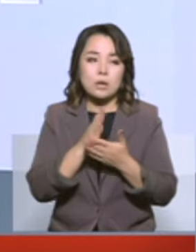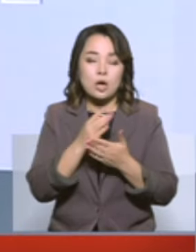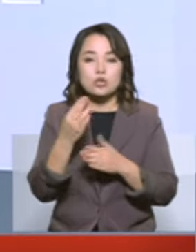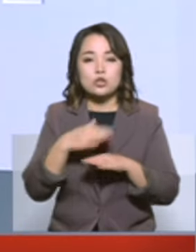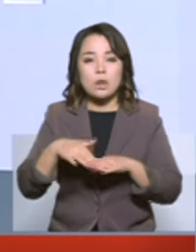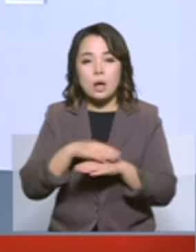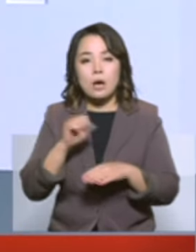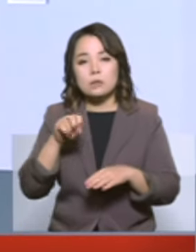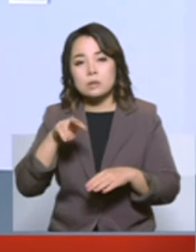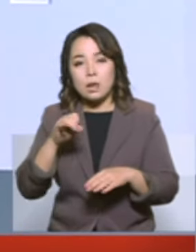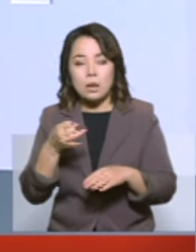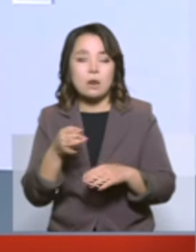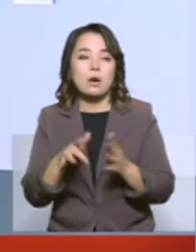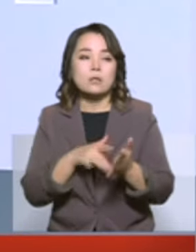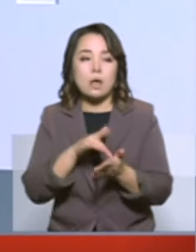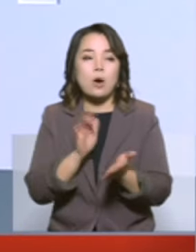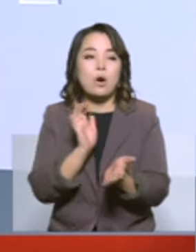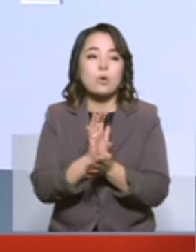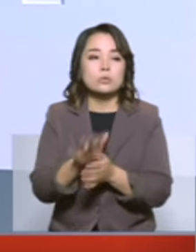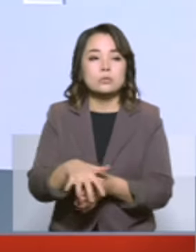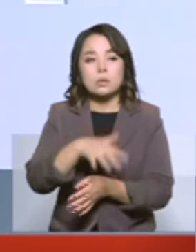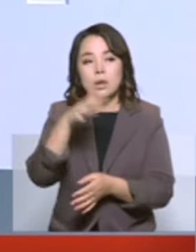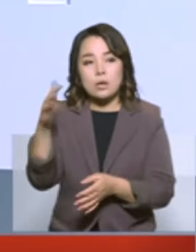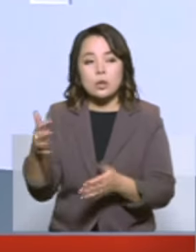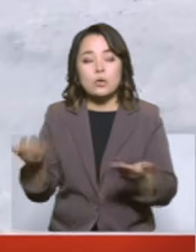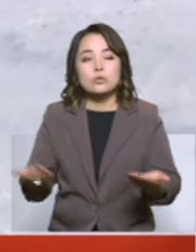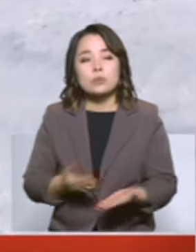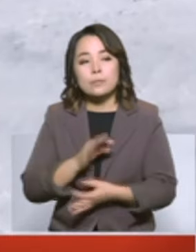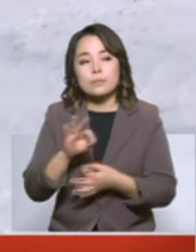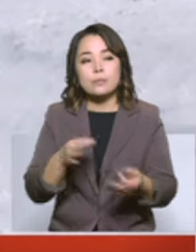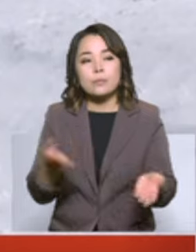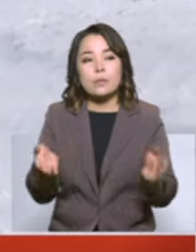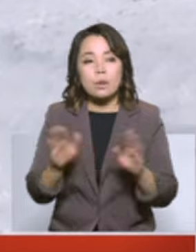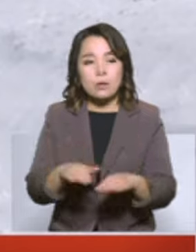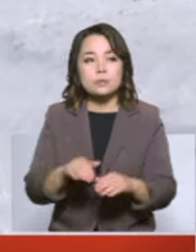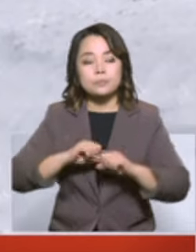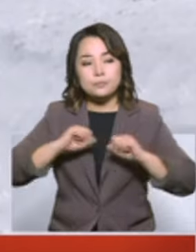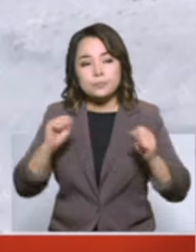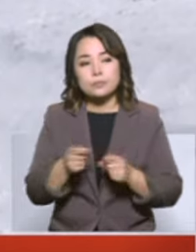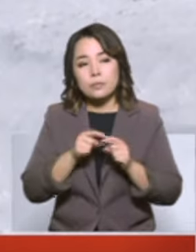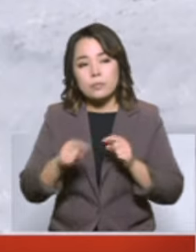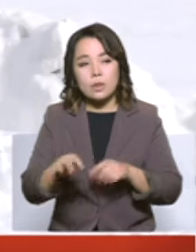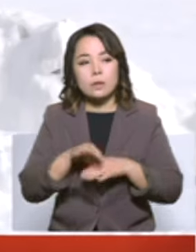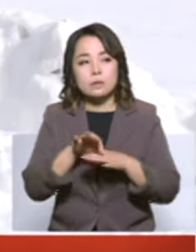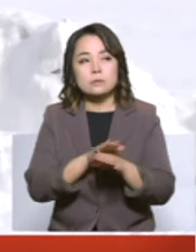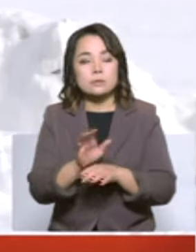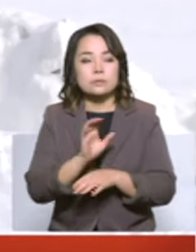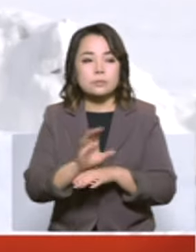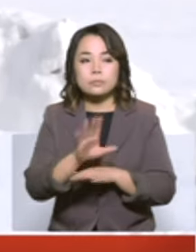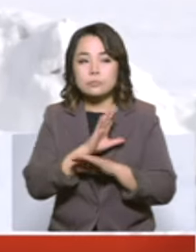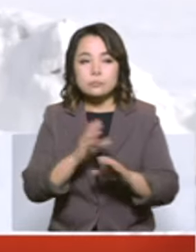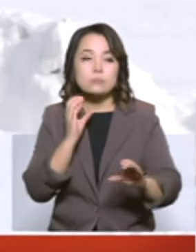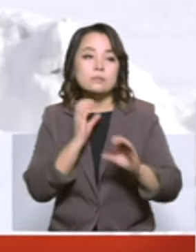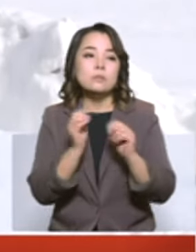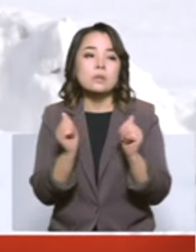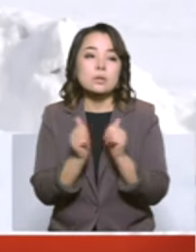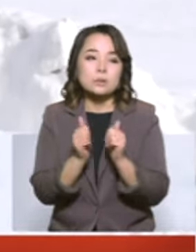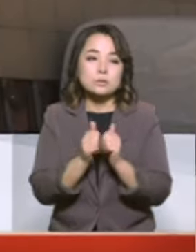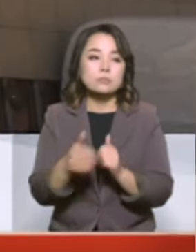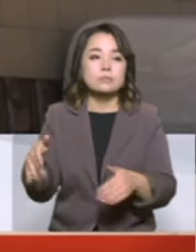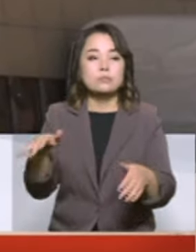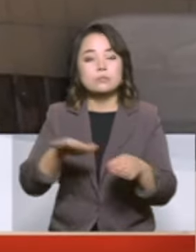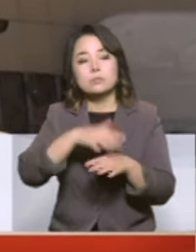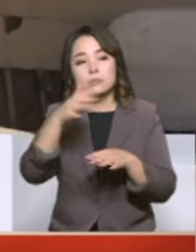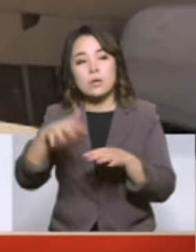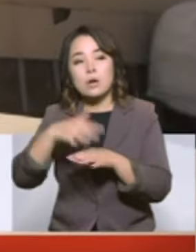Шығыстағы Алтай қаласының қоқыс басып бара тұрғындардың айтуынша тұрмыстық қалдықтар қыс бойы шығарылмаған. Қазір әрбір контейнердің қасында тау болып